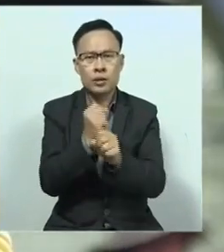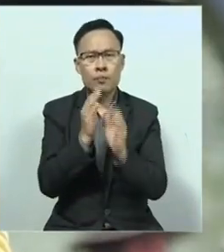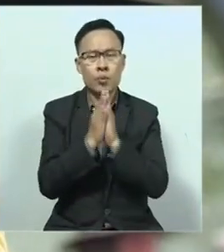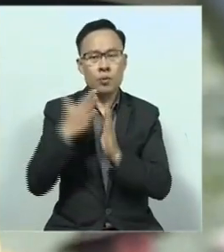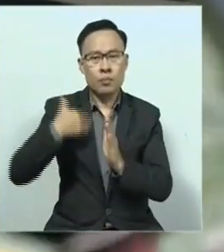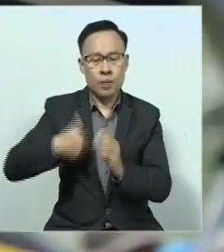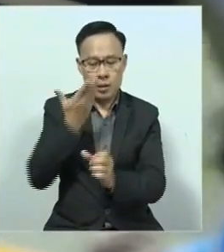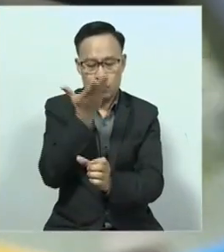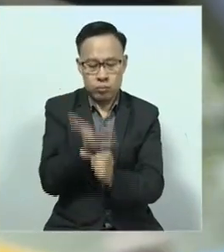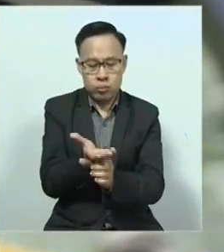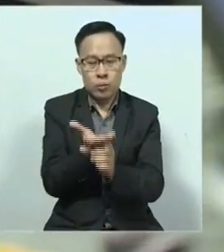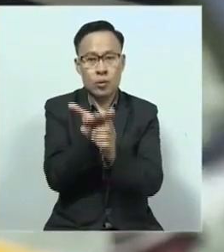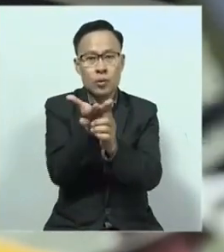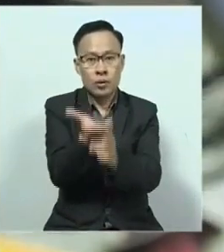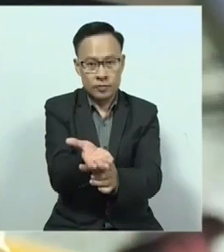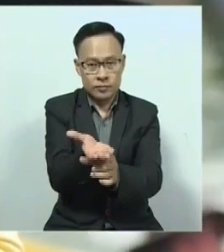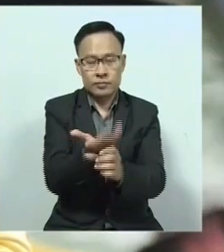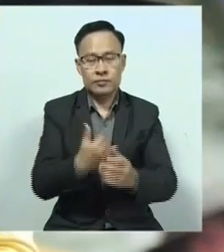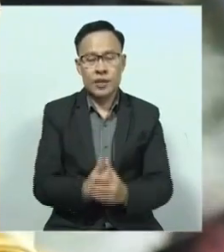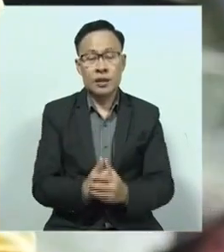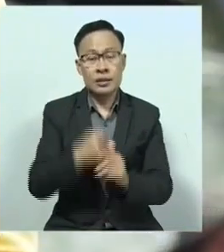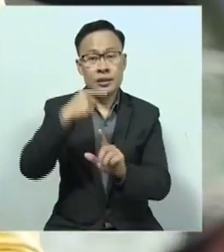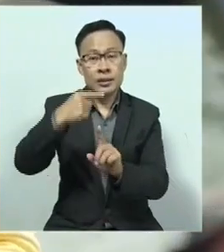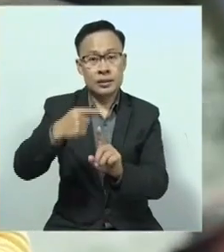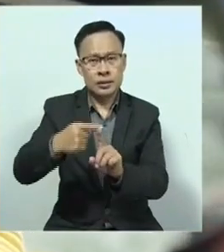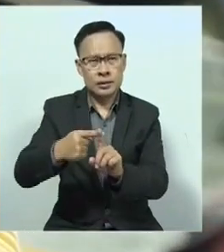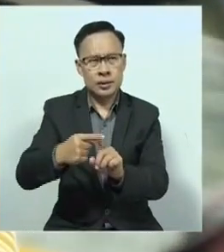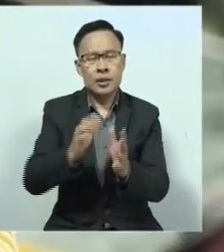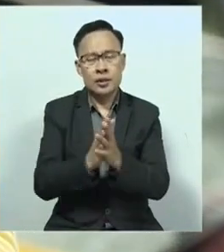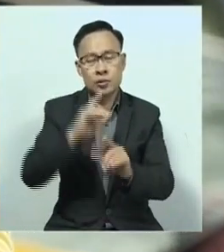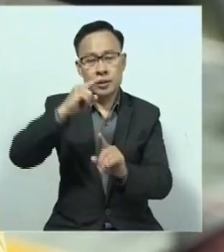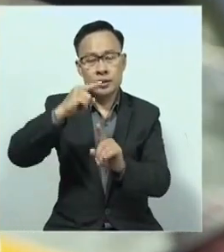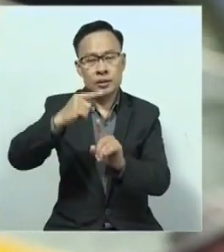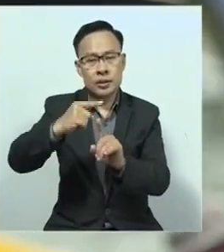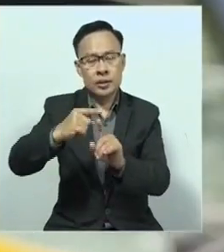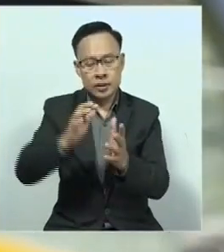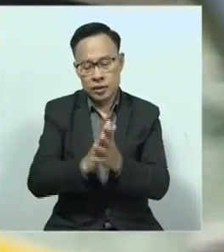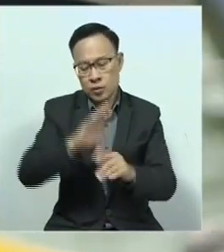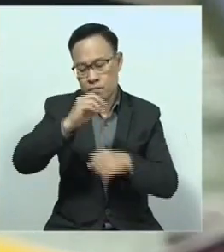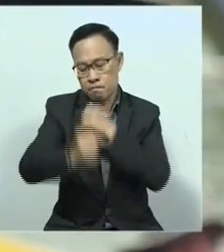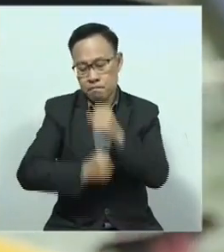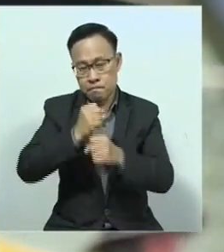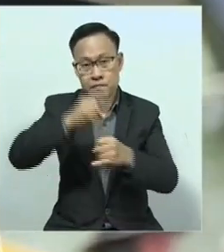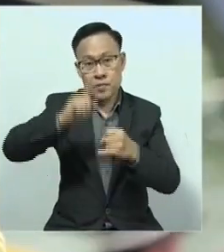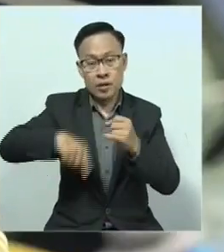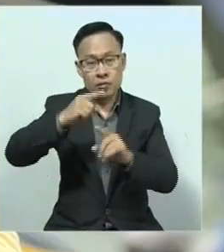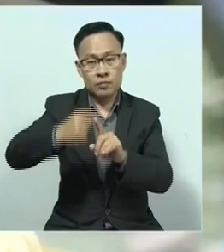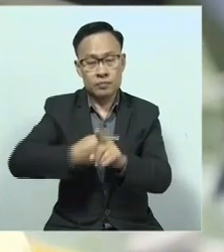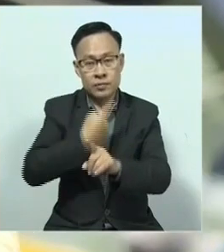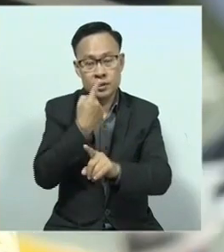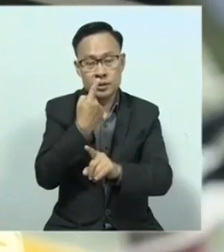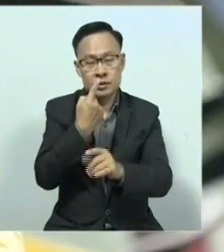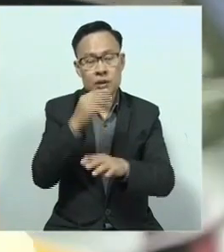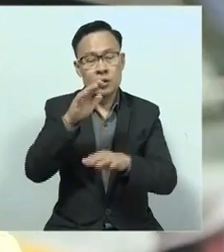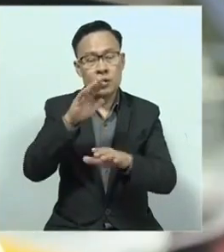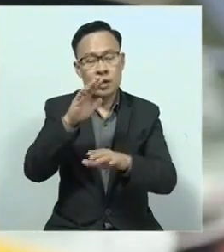เสด็จพระราชดำเนินถวายภาพพระกฐินในช่วงปลายปีพุทธศักราช2562ค่ะซึ่งกองทัพเรือก็เป็นหน่วยงาน